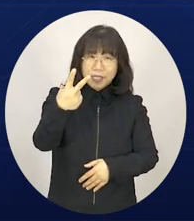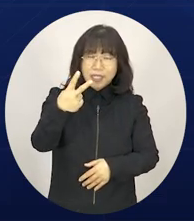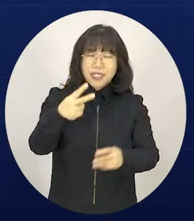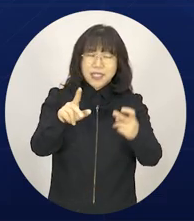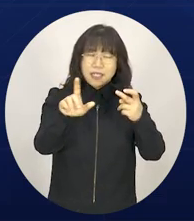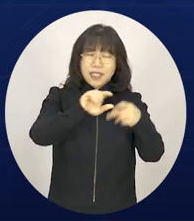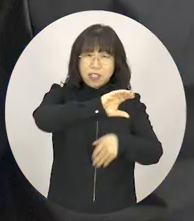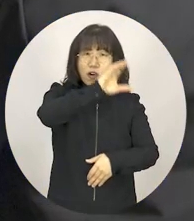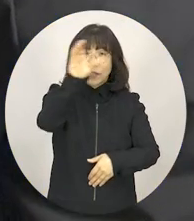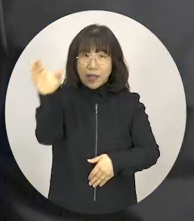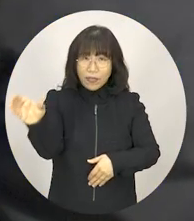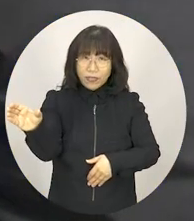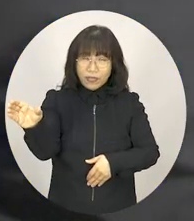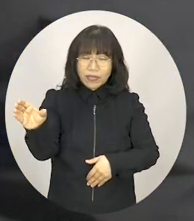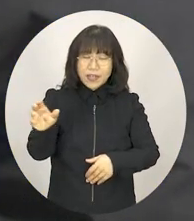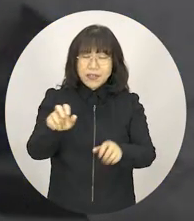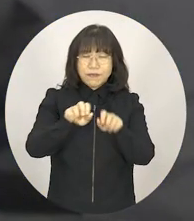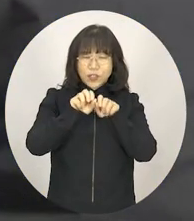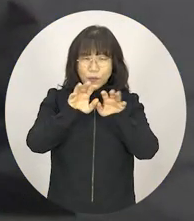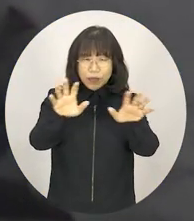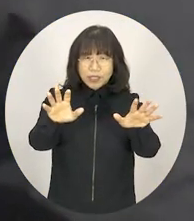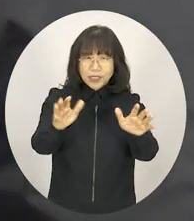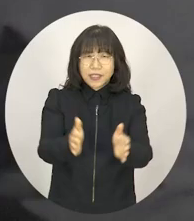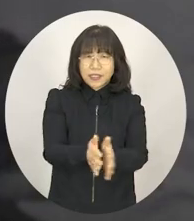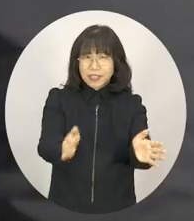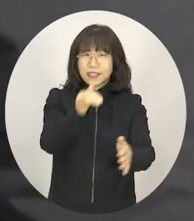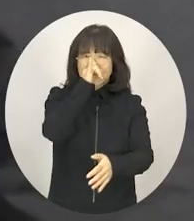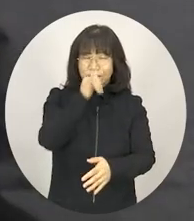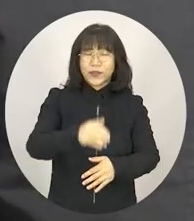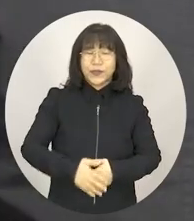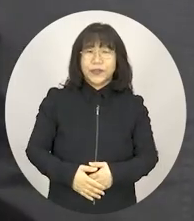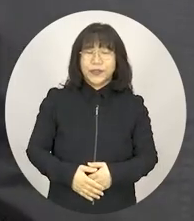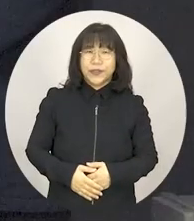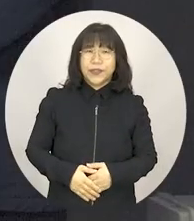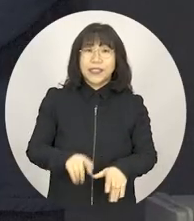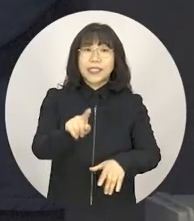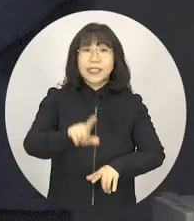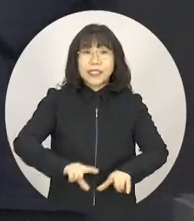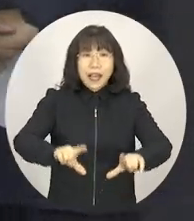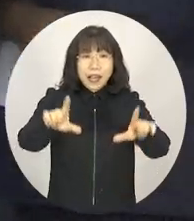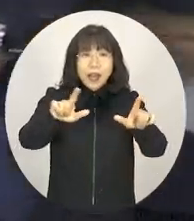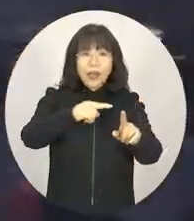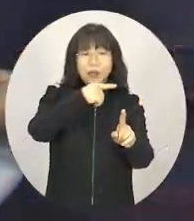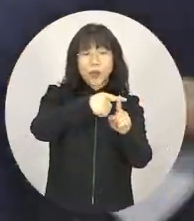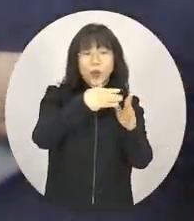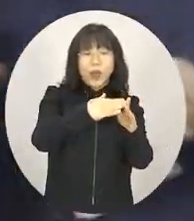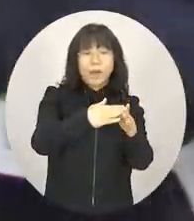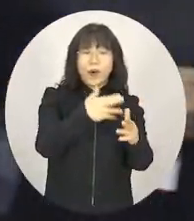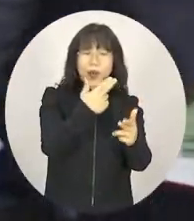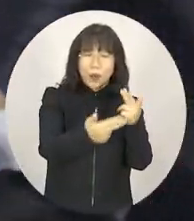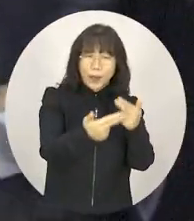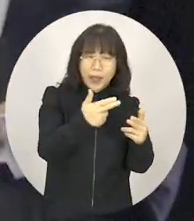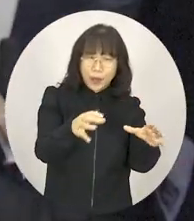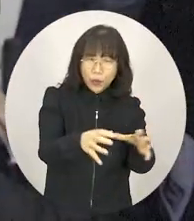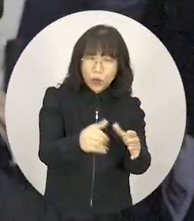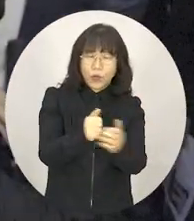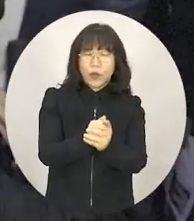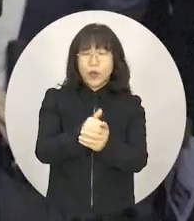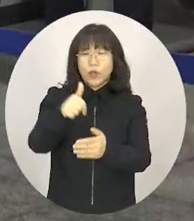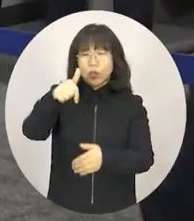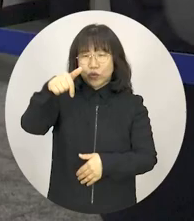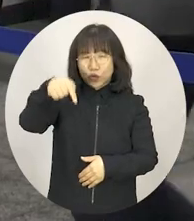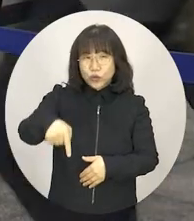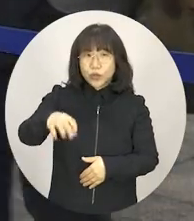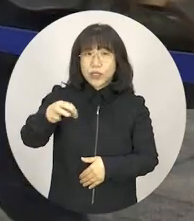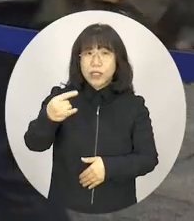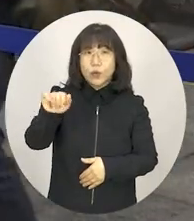열렸습니다. 강서구 교회와 구청협의회 주관으로 열린 이날 행사에는 김태우 강서구청장과